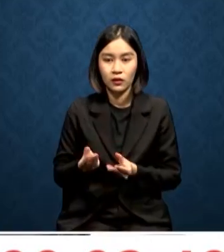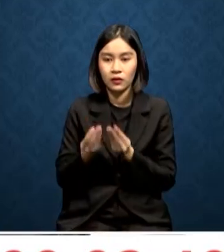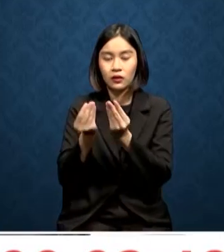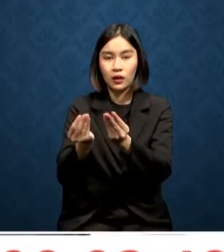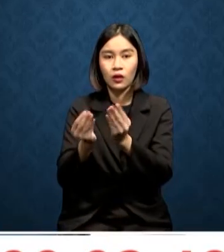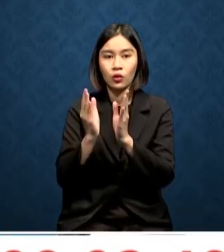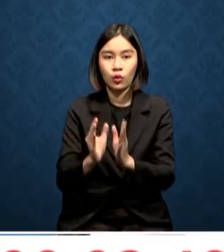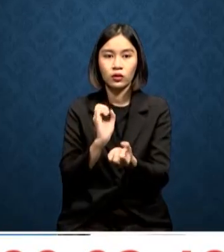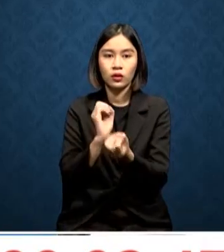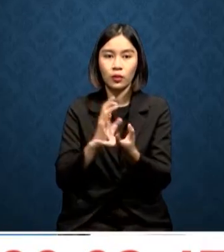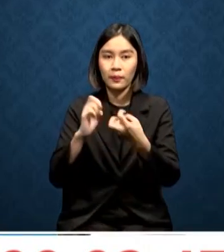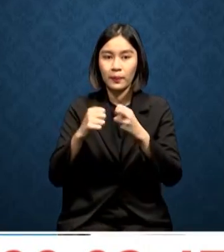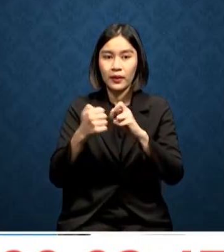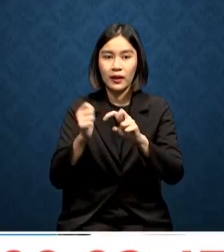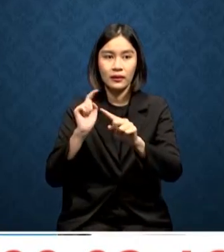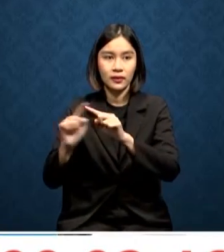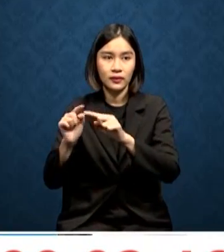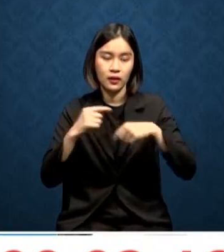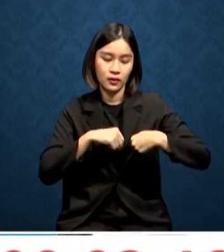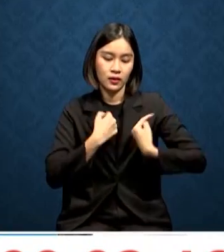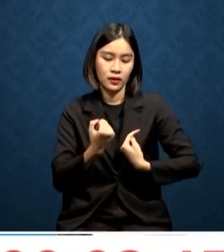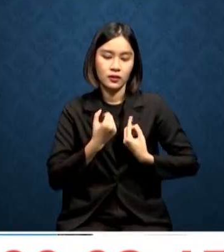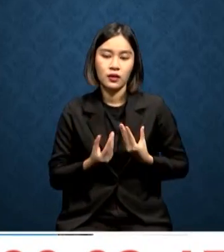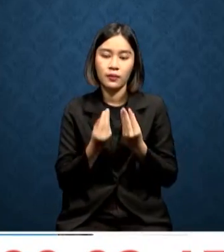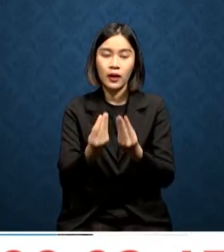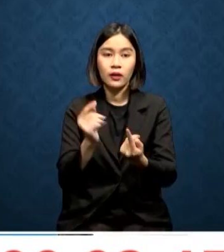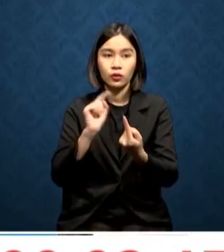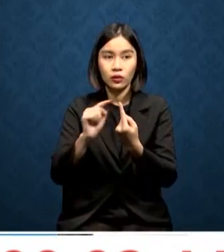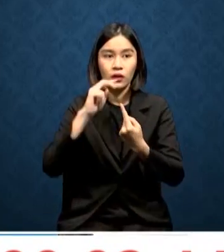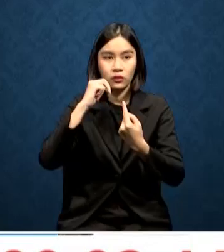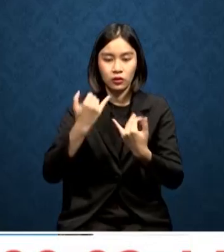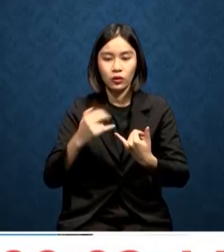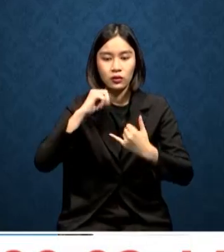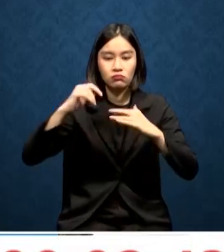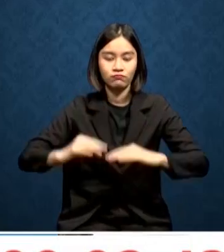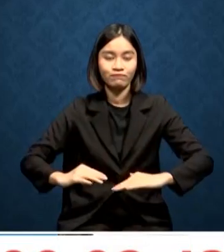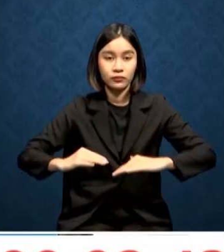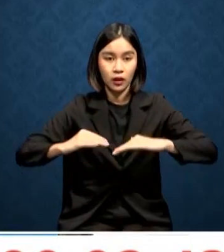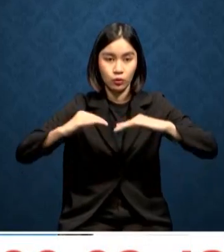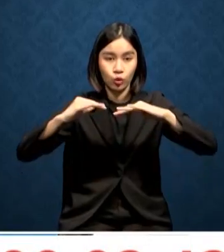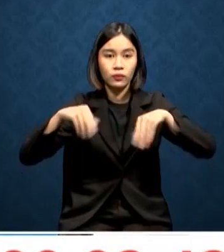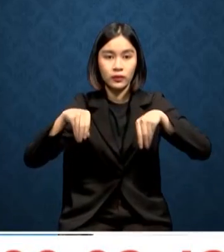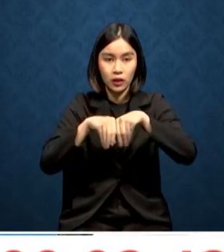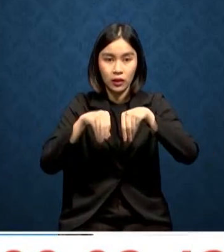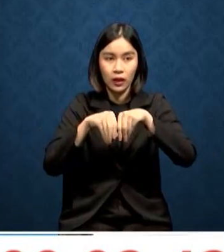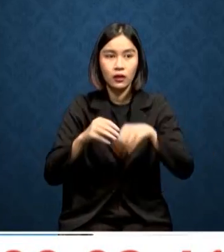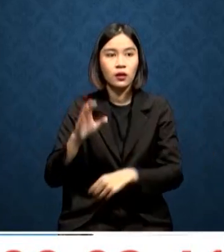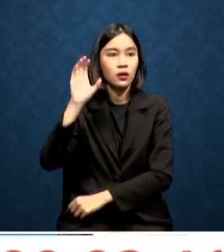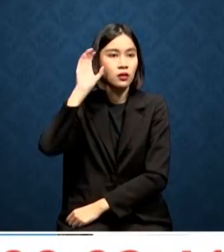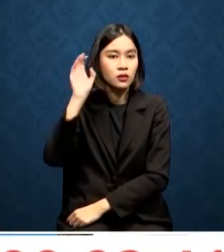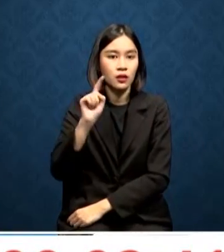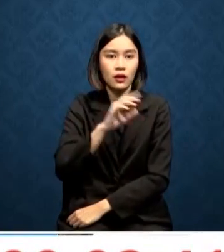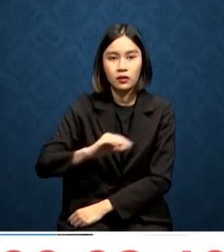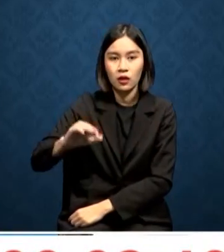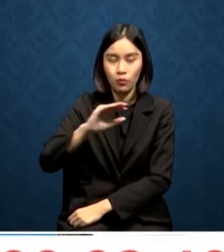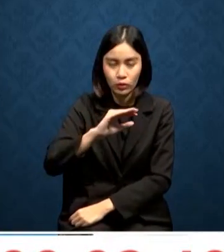ยก่อนนะคะทุกท่านเลยแล้วก็ให้กำลังใจในพื้นที่ที่น้ำกำลังจะไปถึงนะคะแล้วก็เชื่อมั่นว่าทุกคนจะผ่